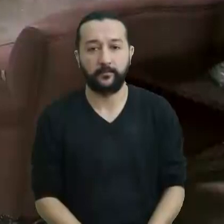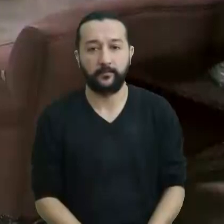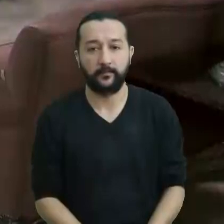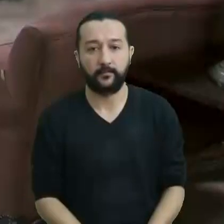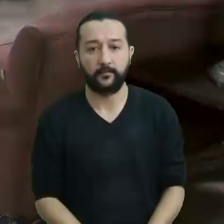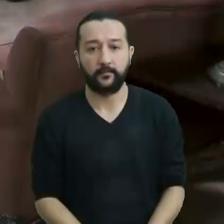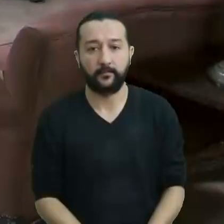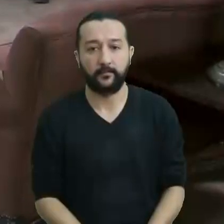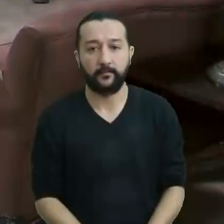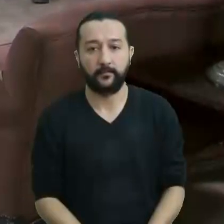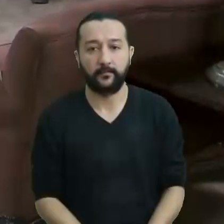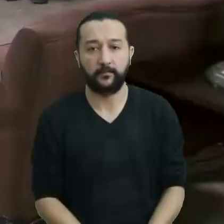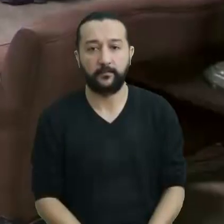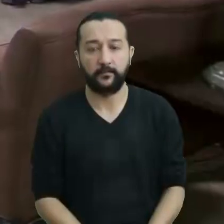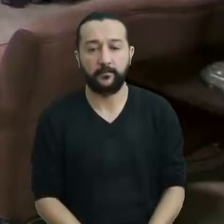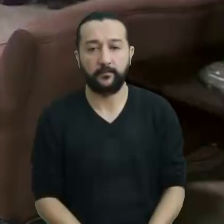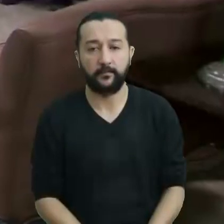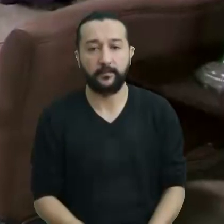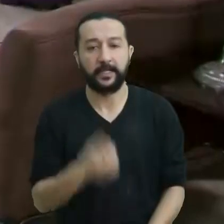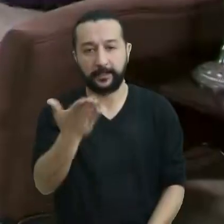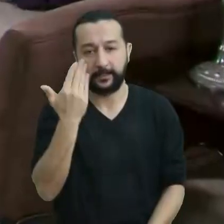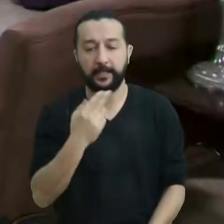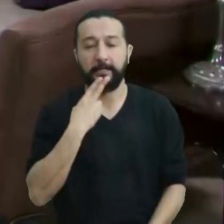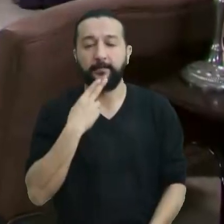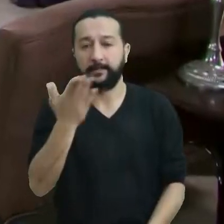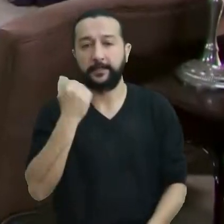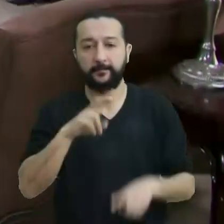yanına oturdular. Şükrü ile Meryem endişeli. Gel abi